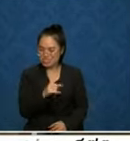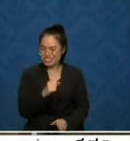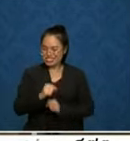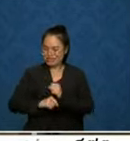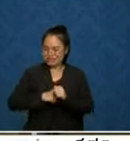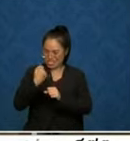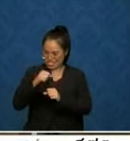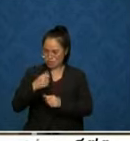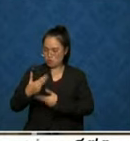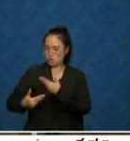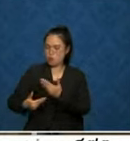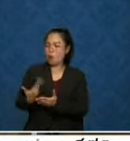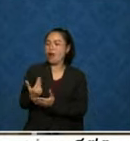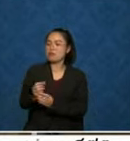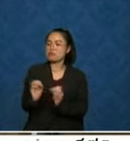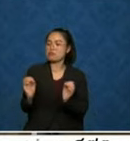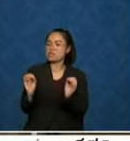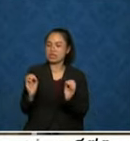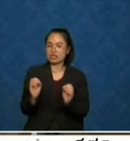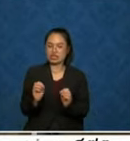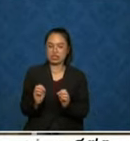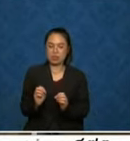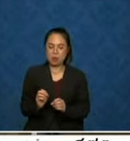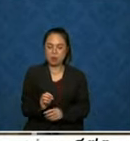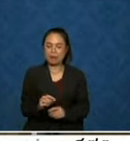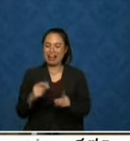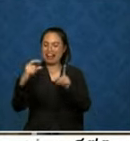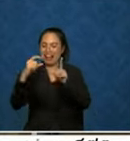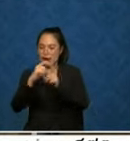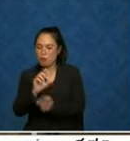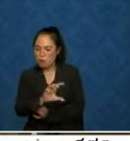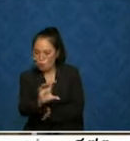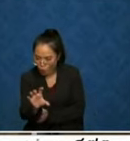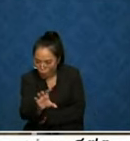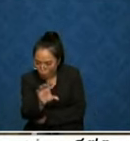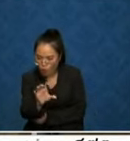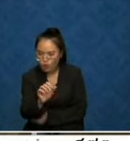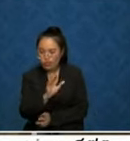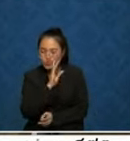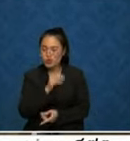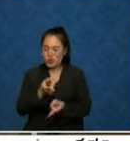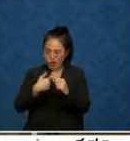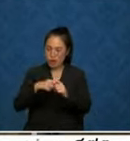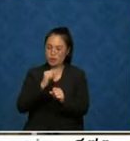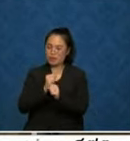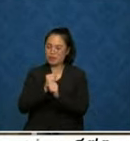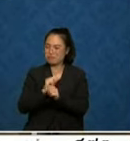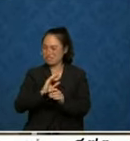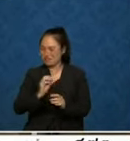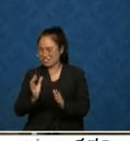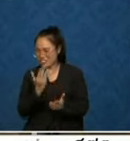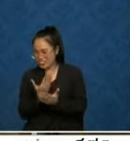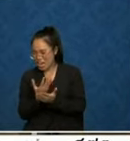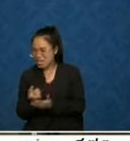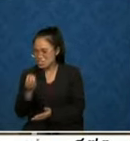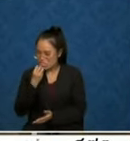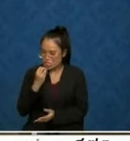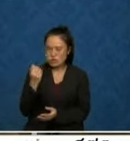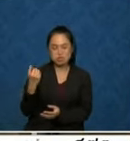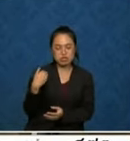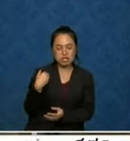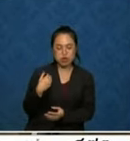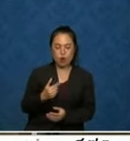ไม่รวยเนี่ยถ้าเขามาทำกันแล้วก็รวยได้ทันที มีกินมีใช้มีของห